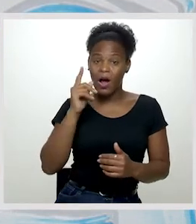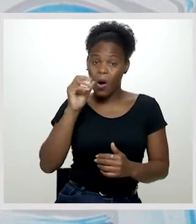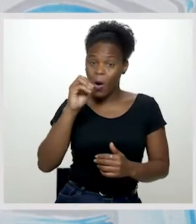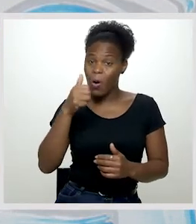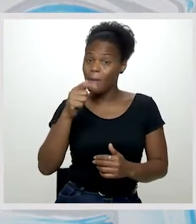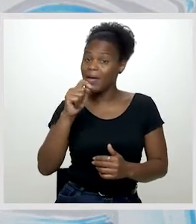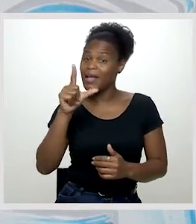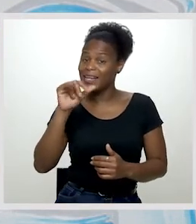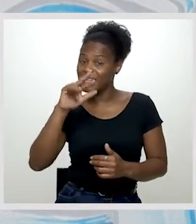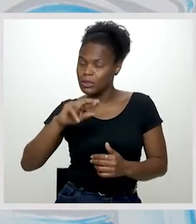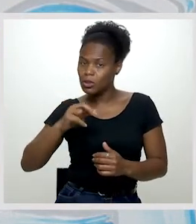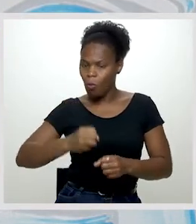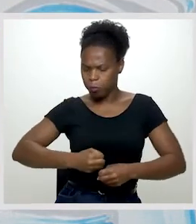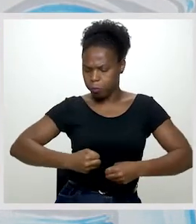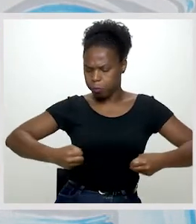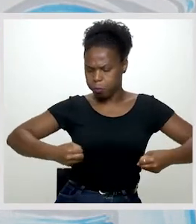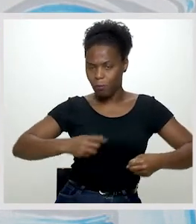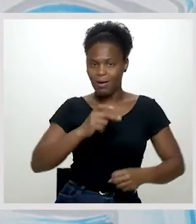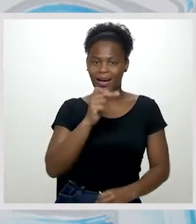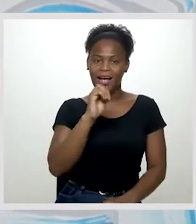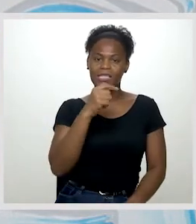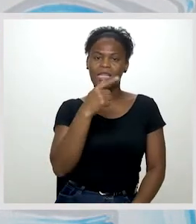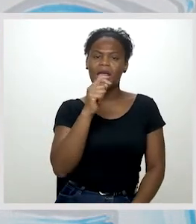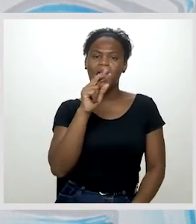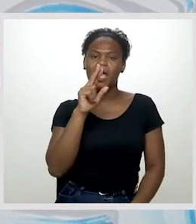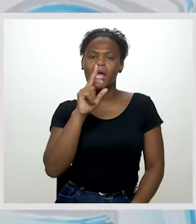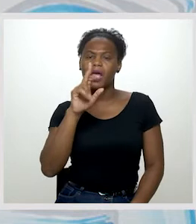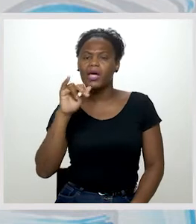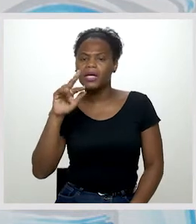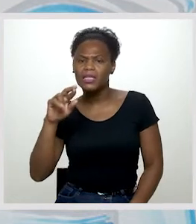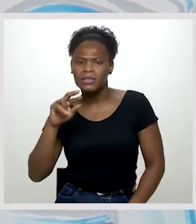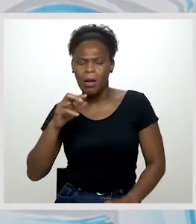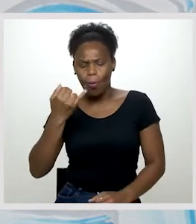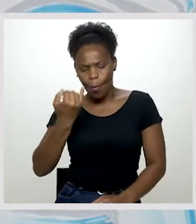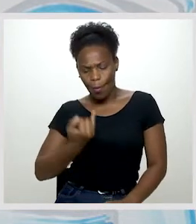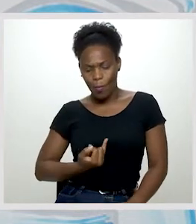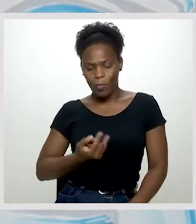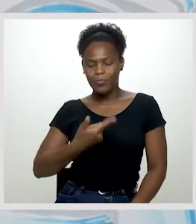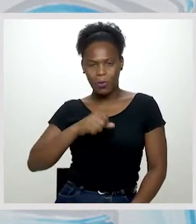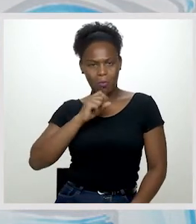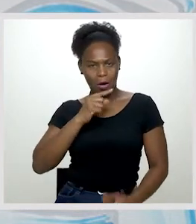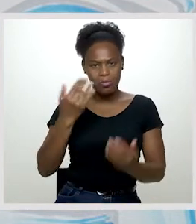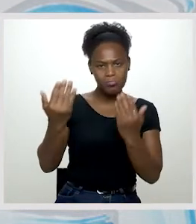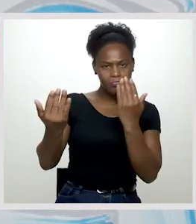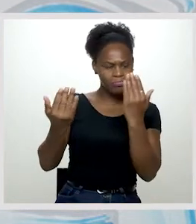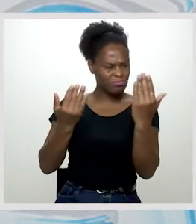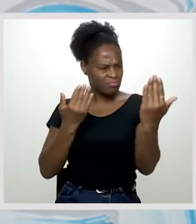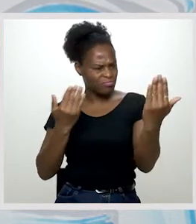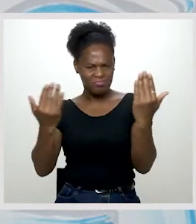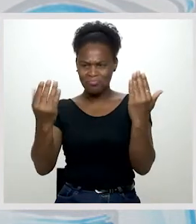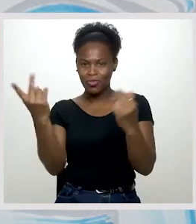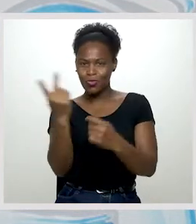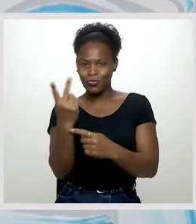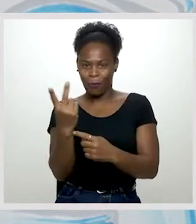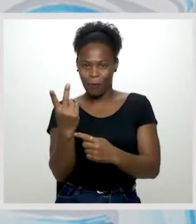est maigre. Très bien. Et on peut faire une comparaison entre les deux, n'est-ce